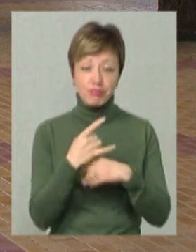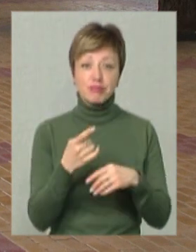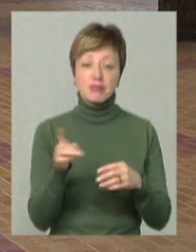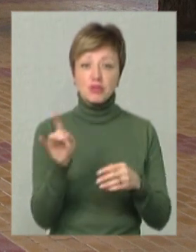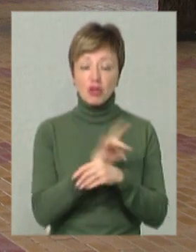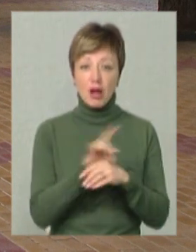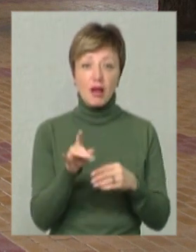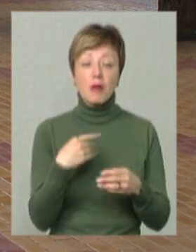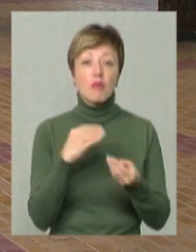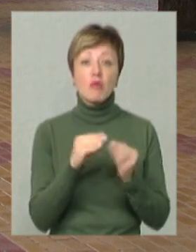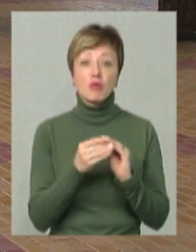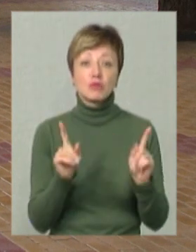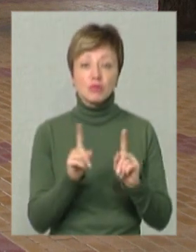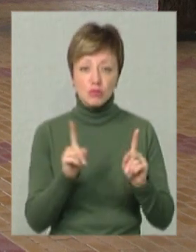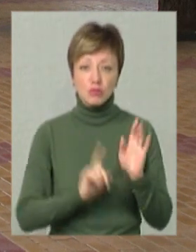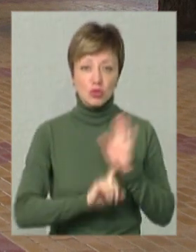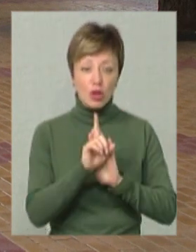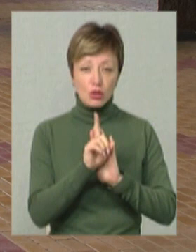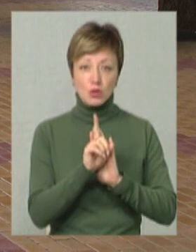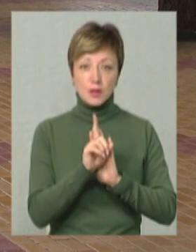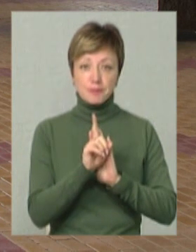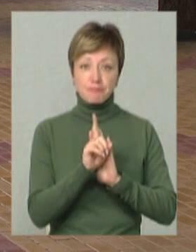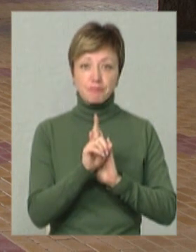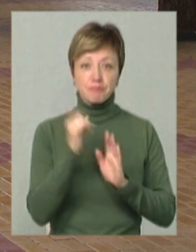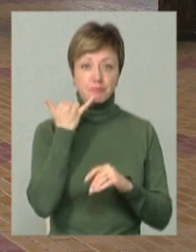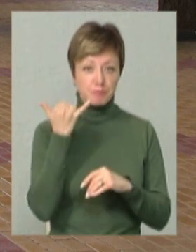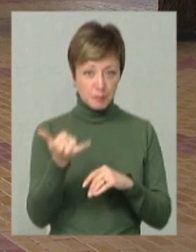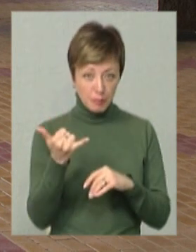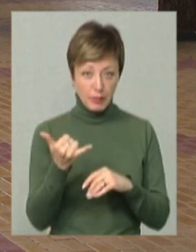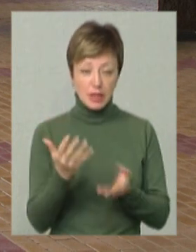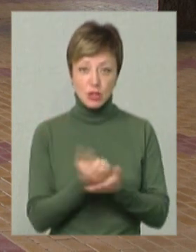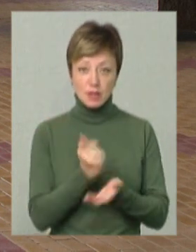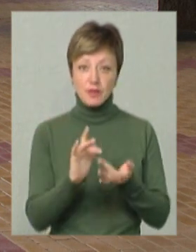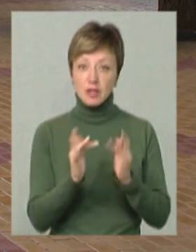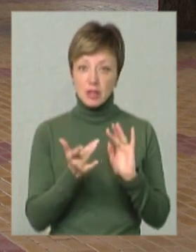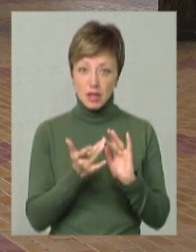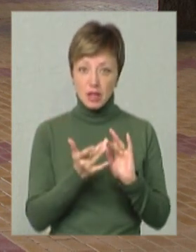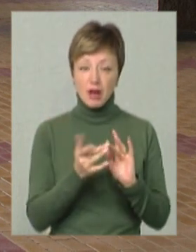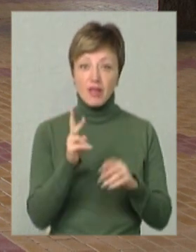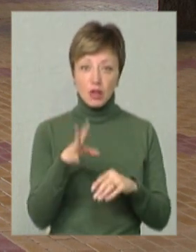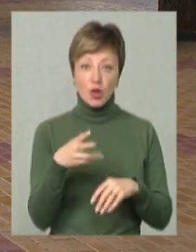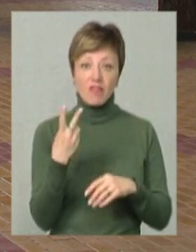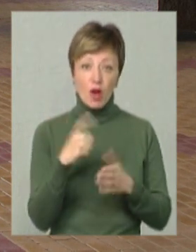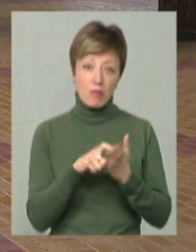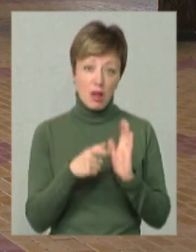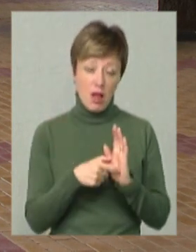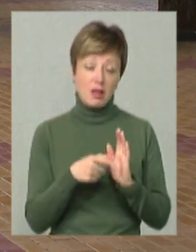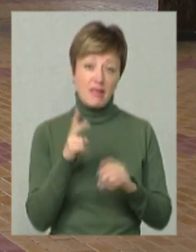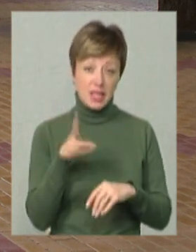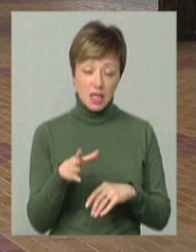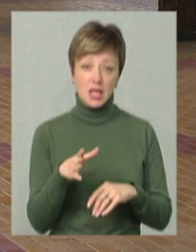якою проблемою ми стикнулися? Спочатку ми зателефонували, знайшли в інтернеті квартиру. Двокімнатна